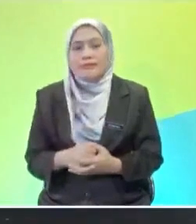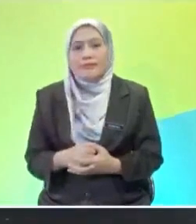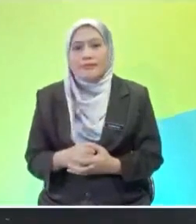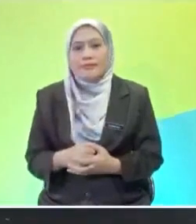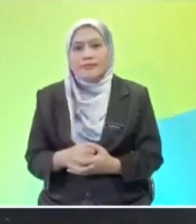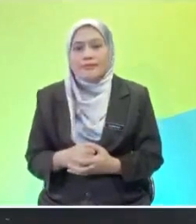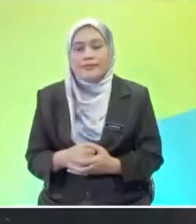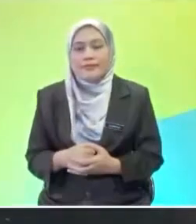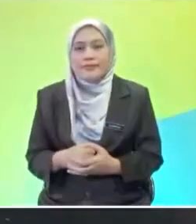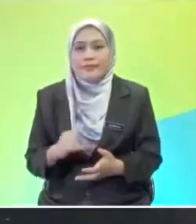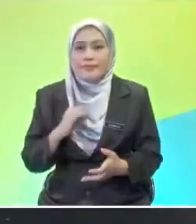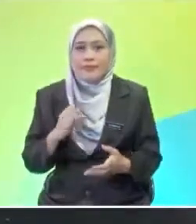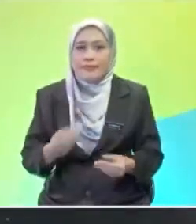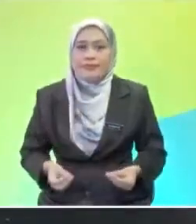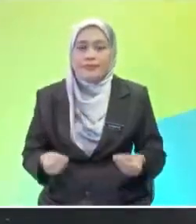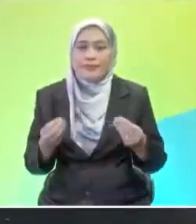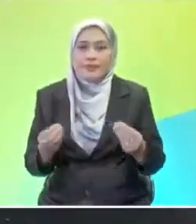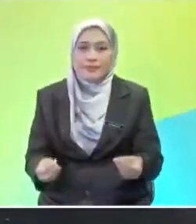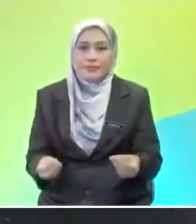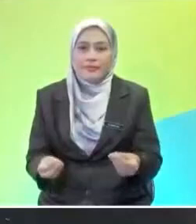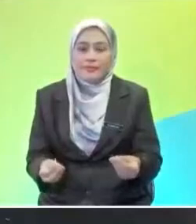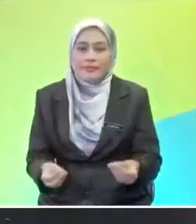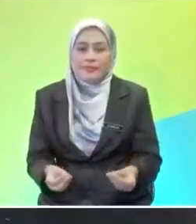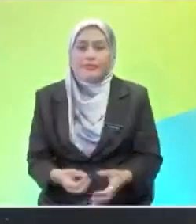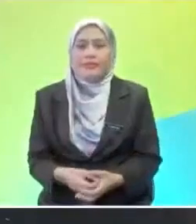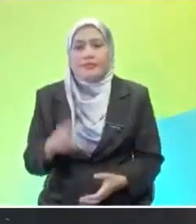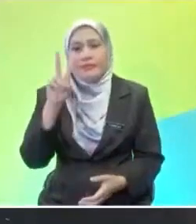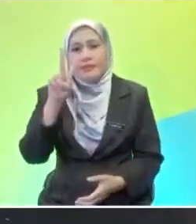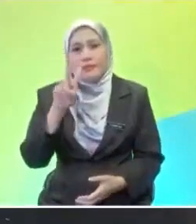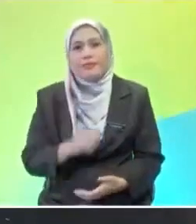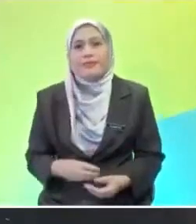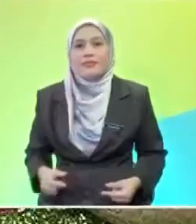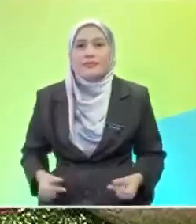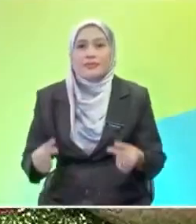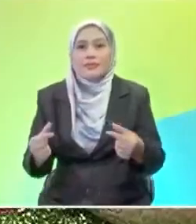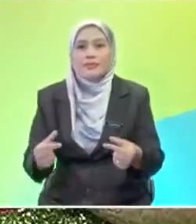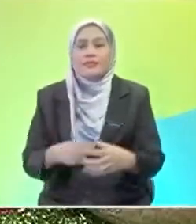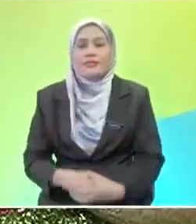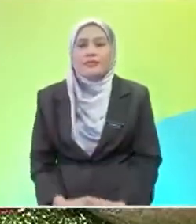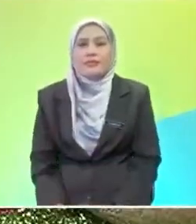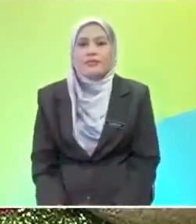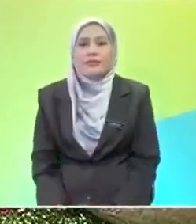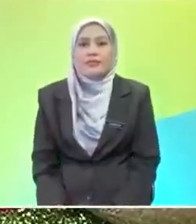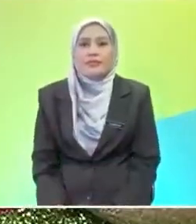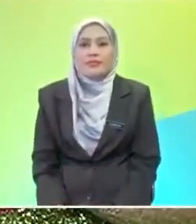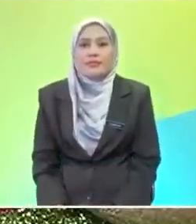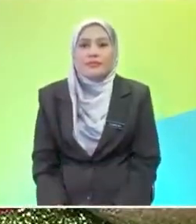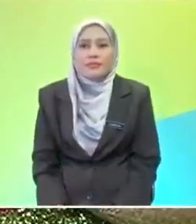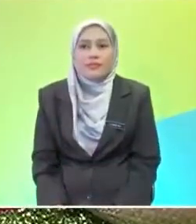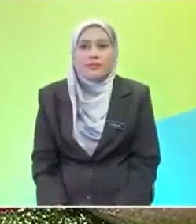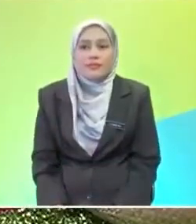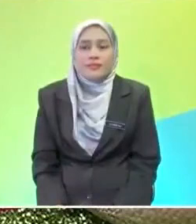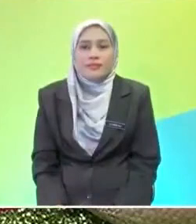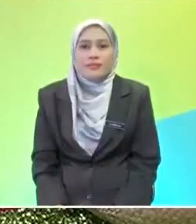bagi bintang. Setiap seorang dapat 2 bintang. Dapat 2 bintang. Wah, tahniah semua murid-murid kita dalam talian. Baiklah,